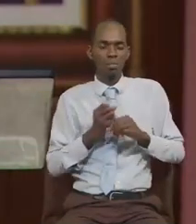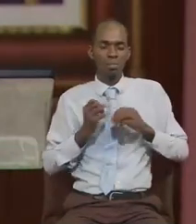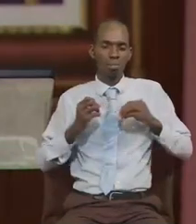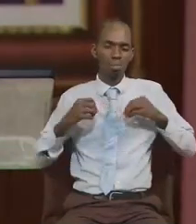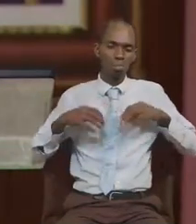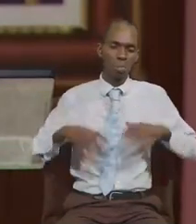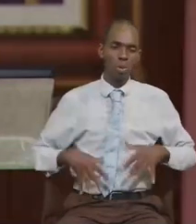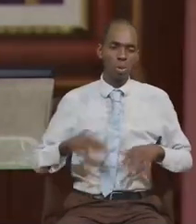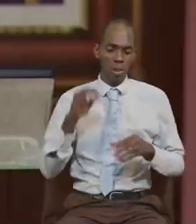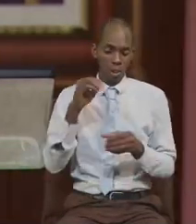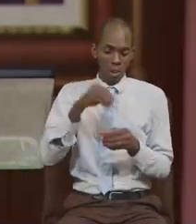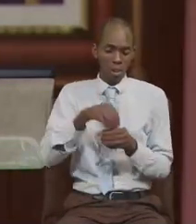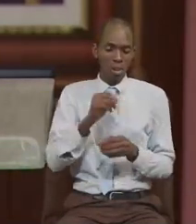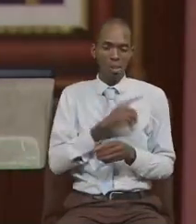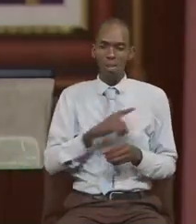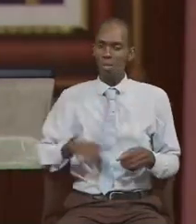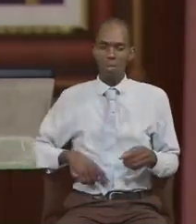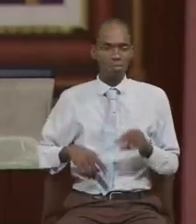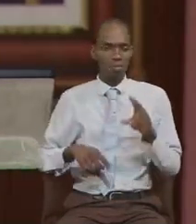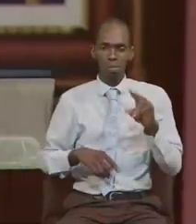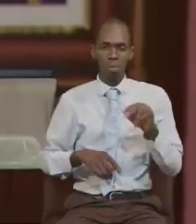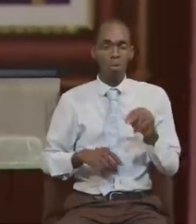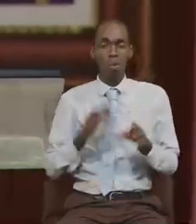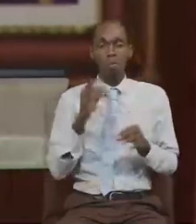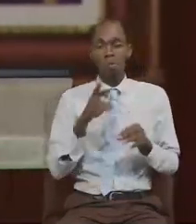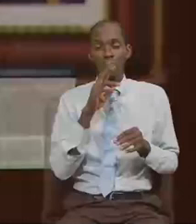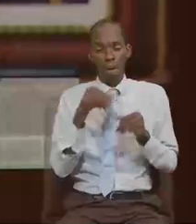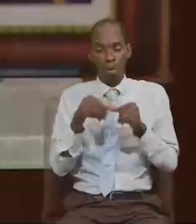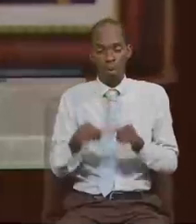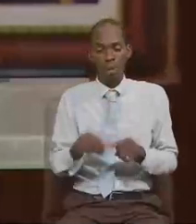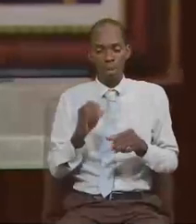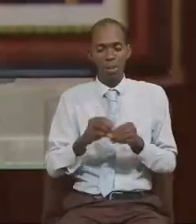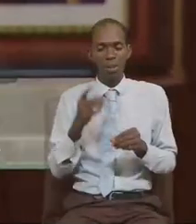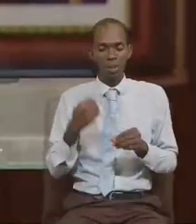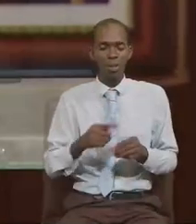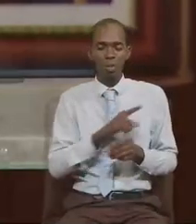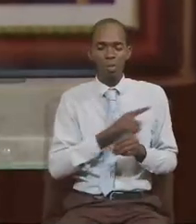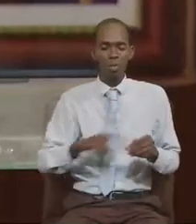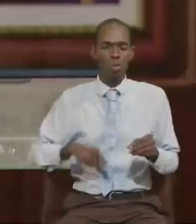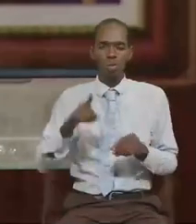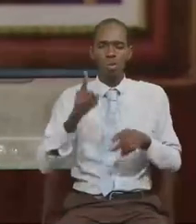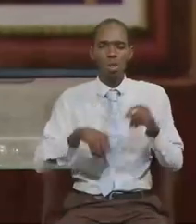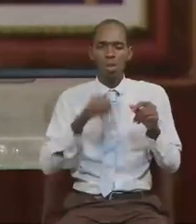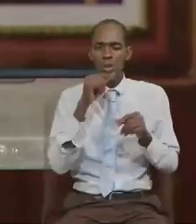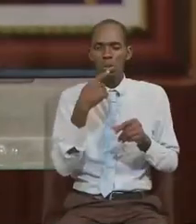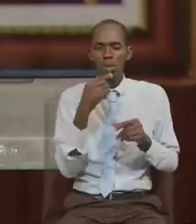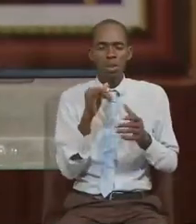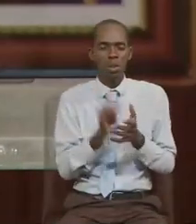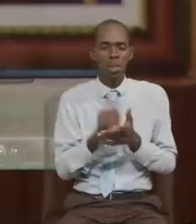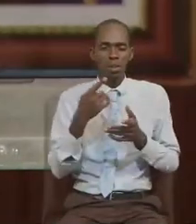tu demeures dans le Seigneur, tu ne peux pas dire, oh, la pression est trop. Le fardeau est